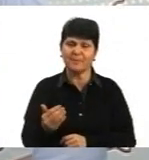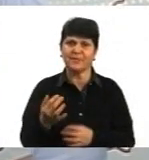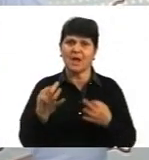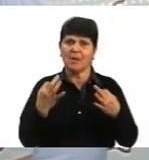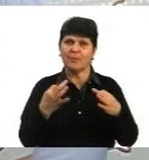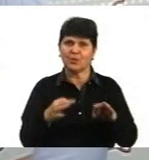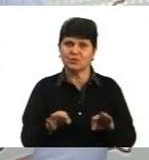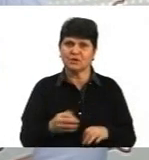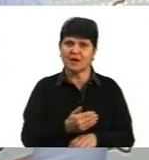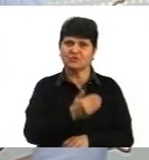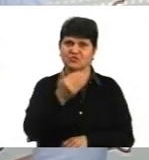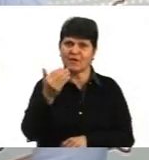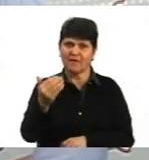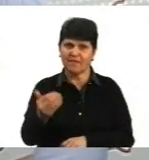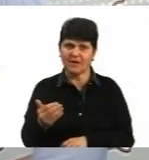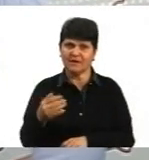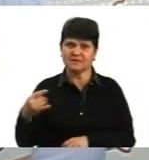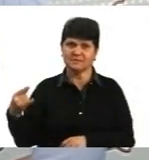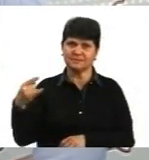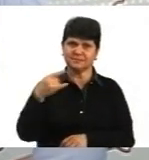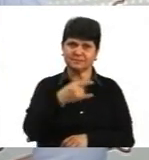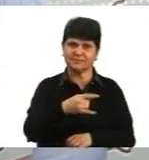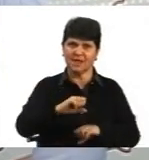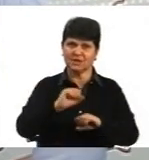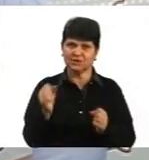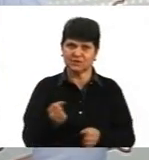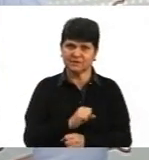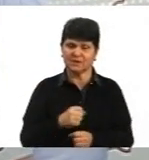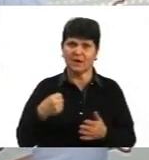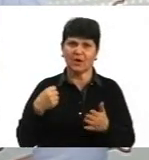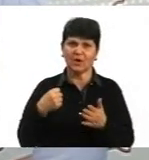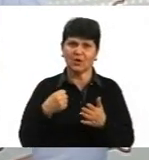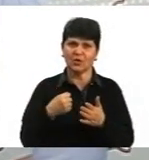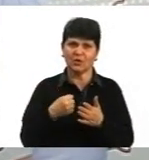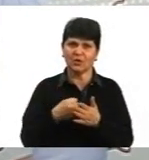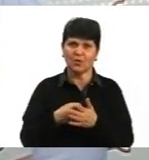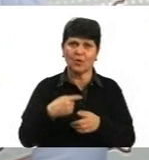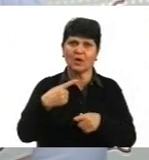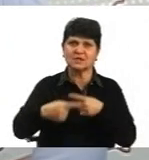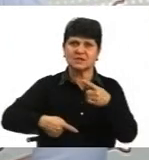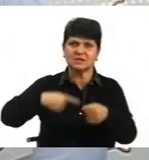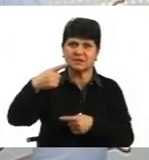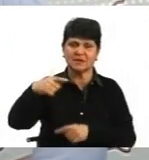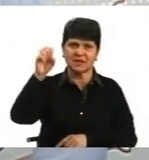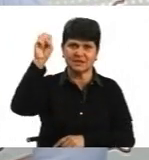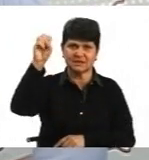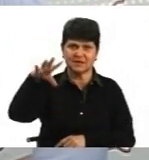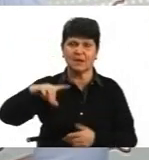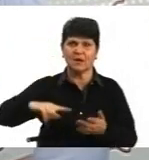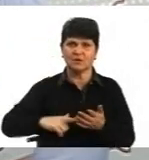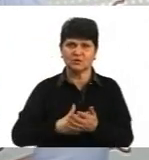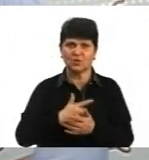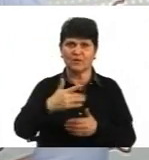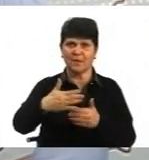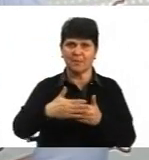вас, ви проїжджаєте з тією швидкістю ще одне перехрестя до слідуючого світлофора, і знову перед вами